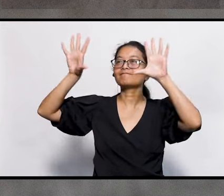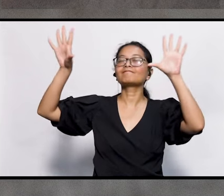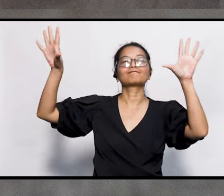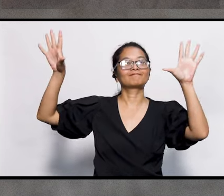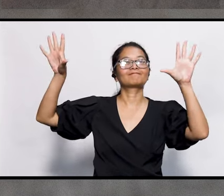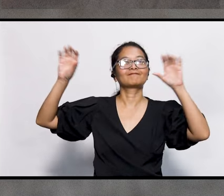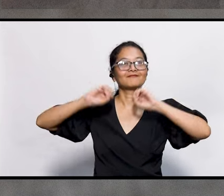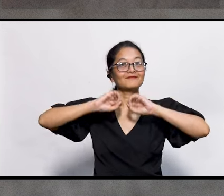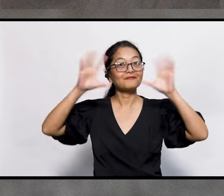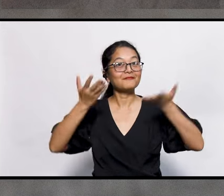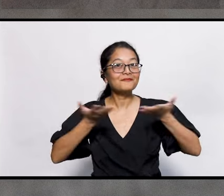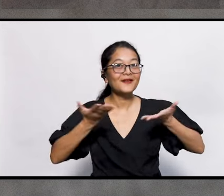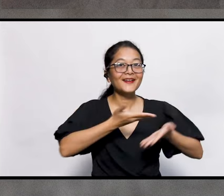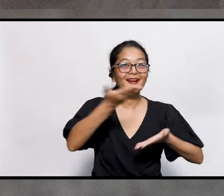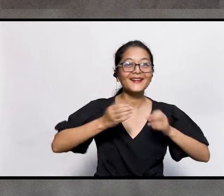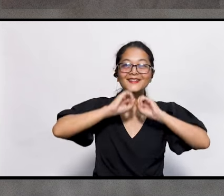Sorak